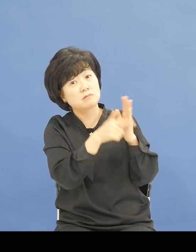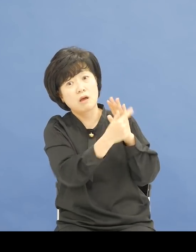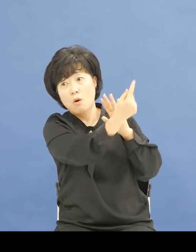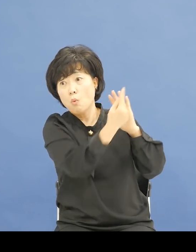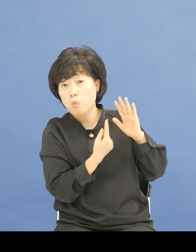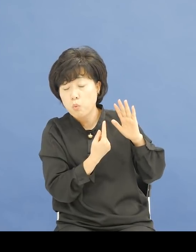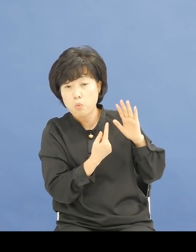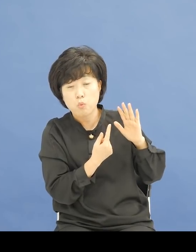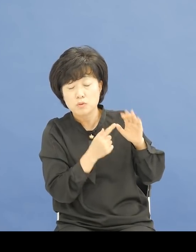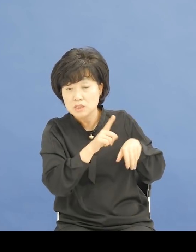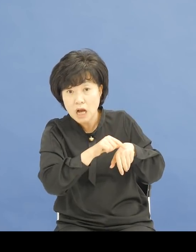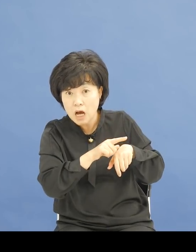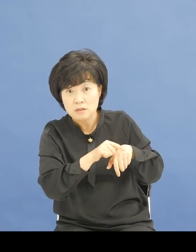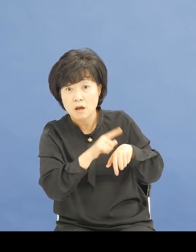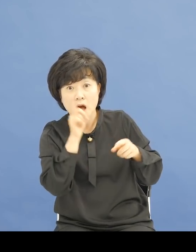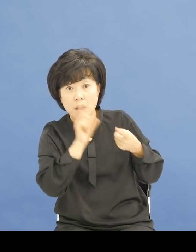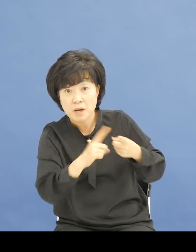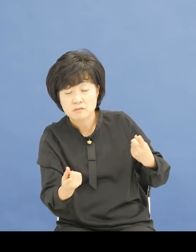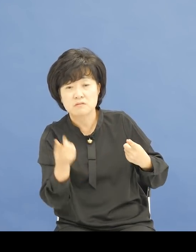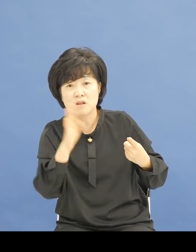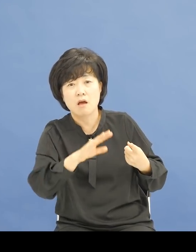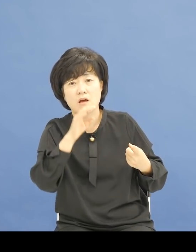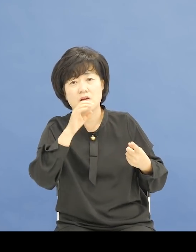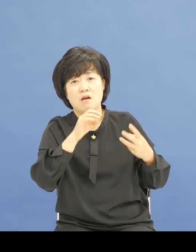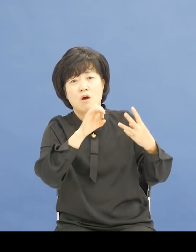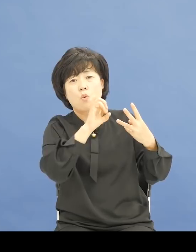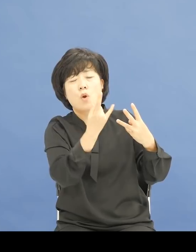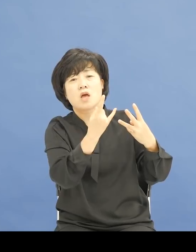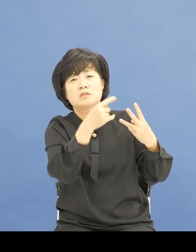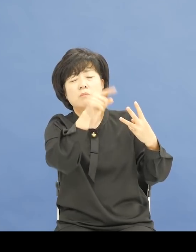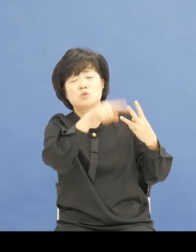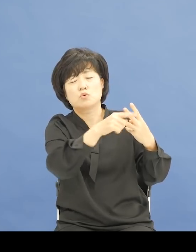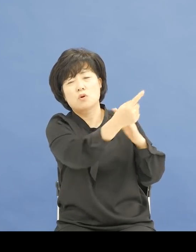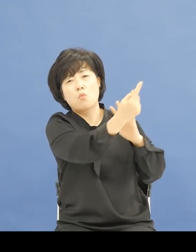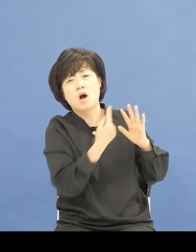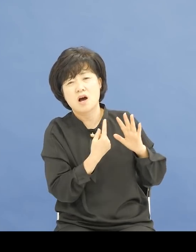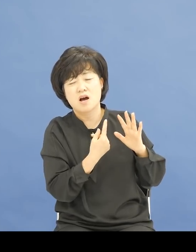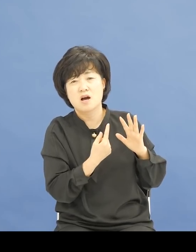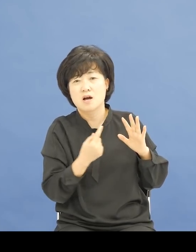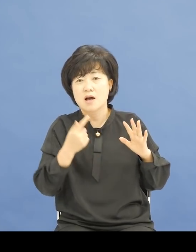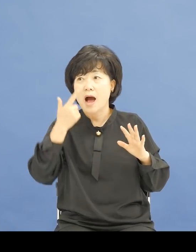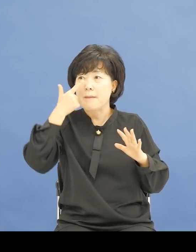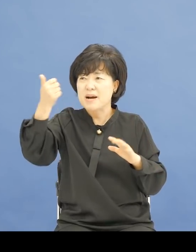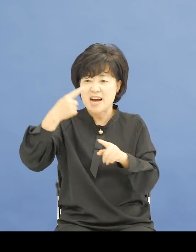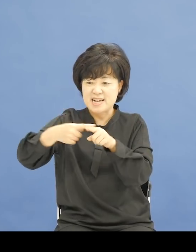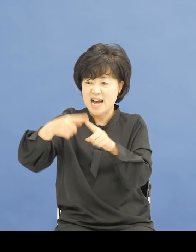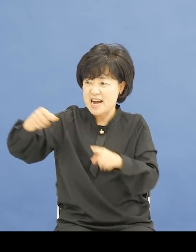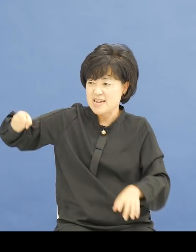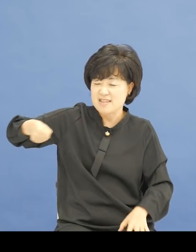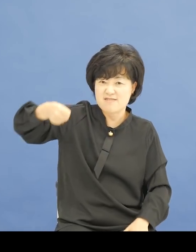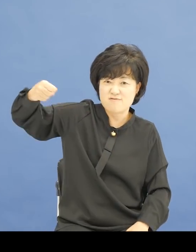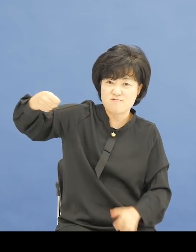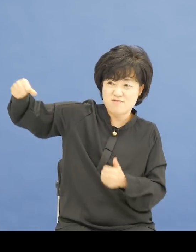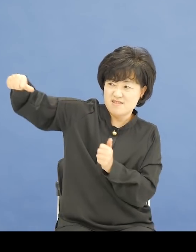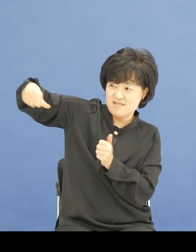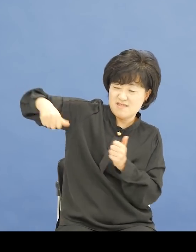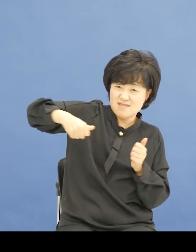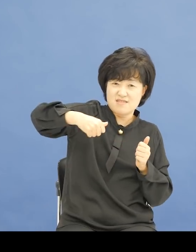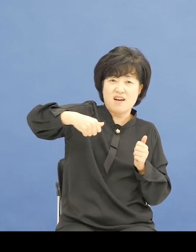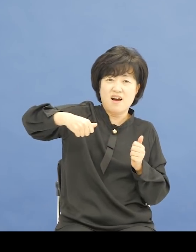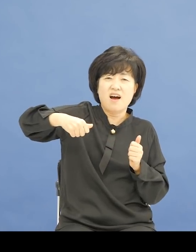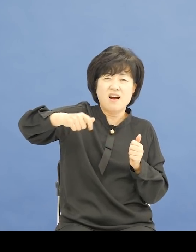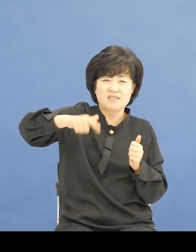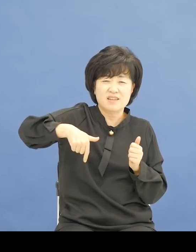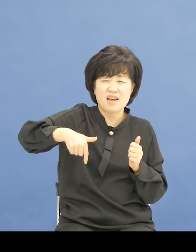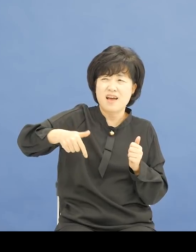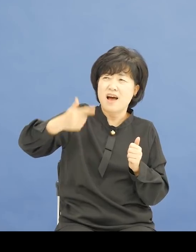네. 그 타이밍에 저희 집에 뭘 두고 갔다고 하면서 들어오셨는데 봤어요. 그 상황에. 아버지가 칼 들고 쫓아오는 모습을 삼촌이 말려주시고 아스팔트 바닥을